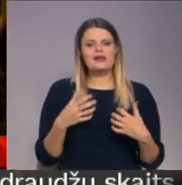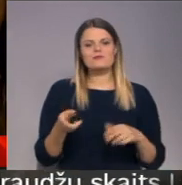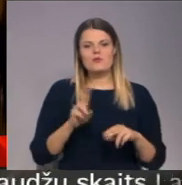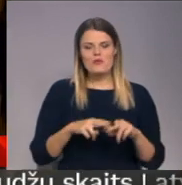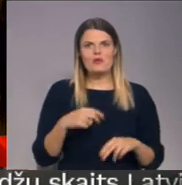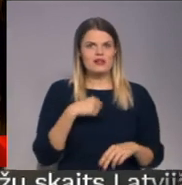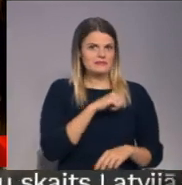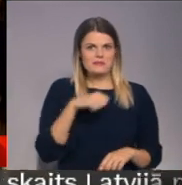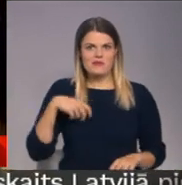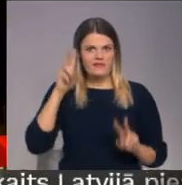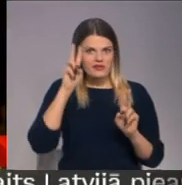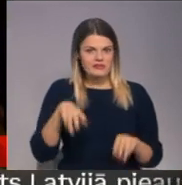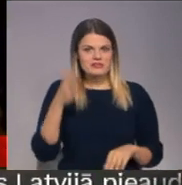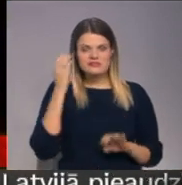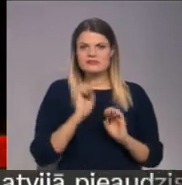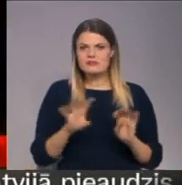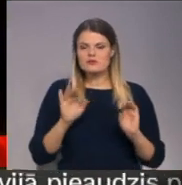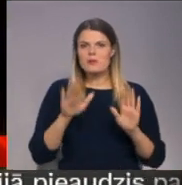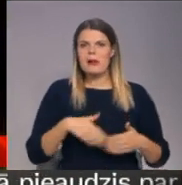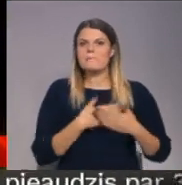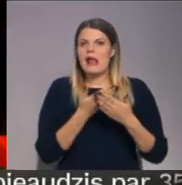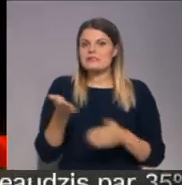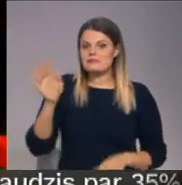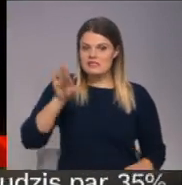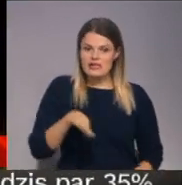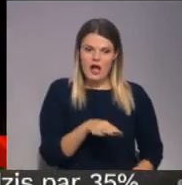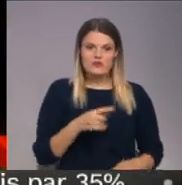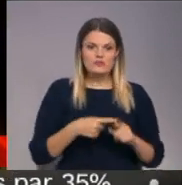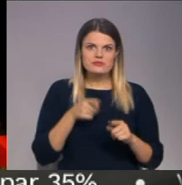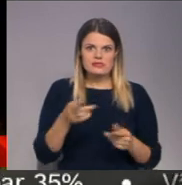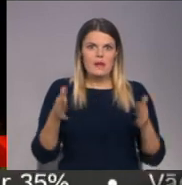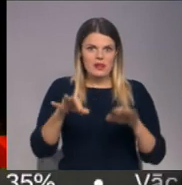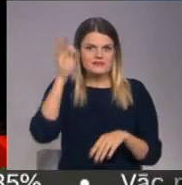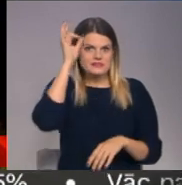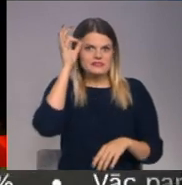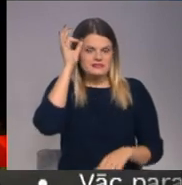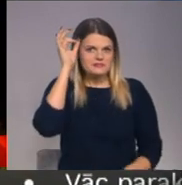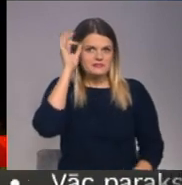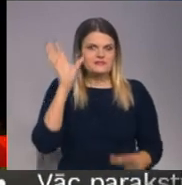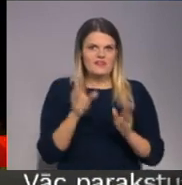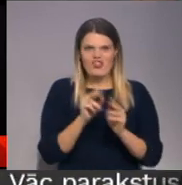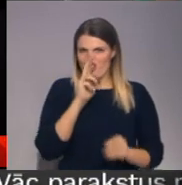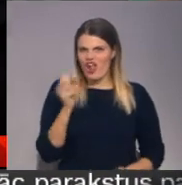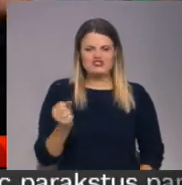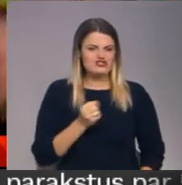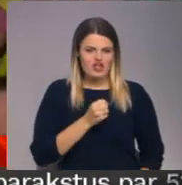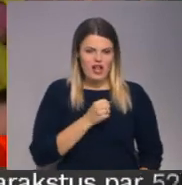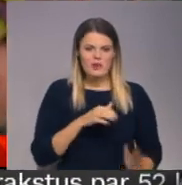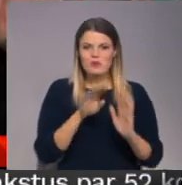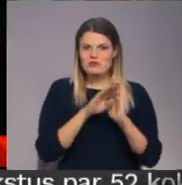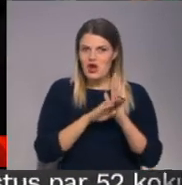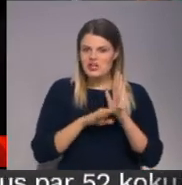es pati nezināju leģendu par mīlestības kalniņu, un tā paliks atmiņā ar savu tādu nežēlību. Programma